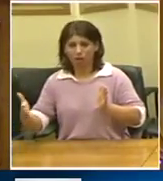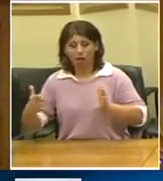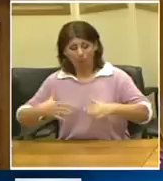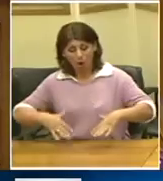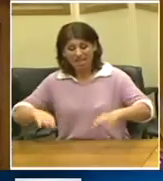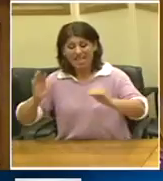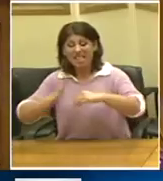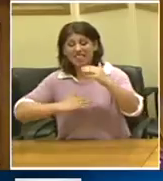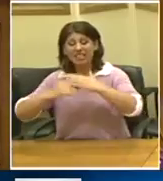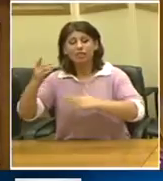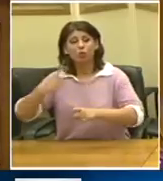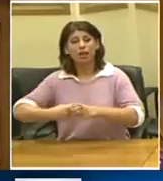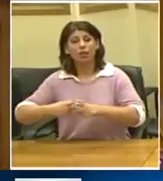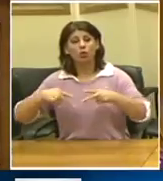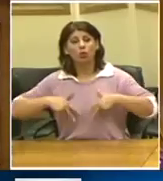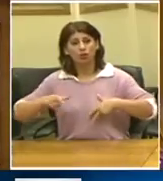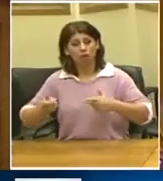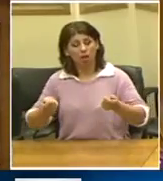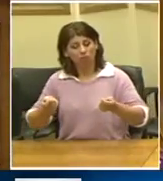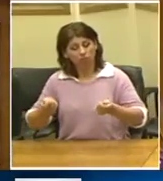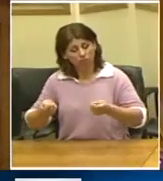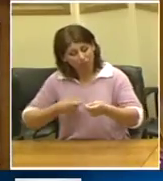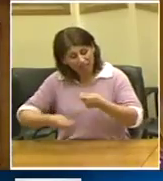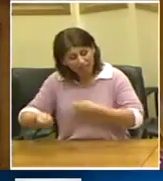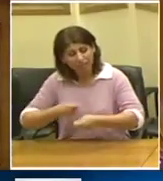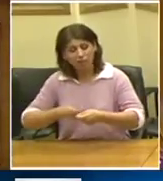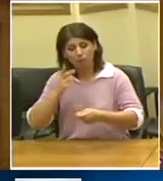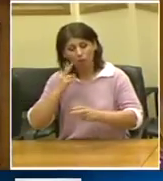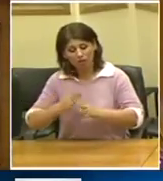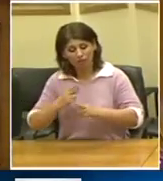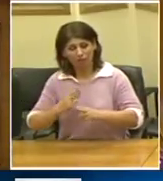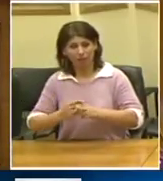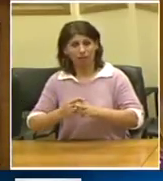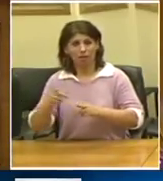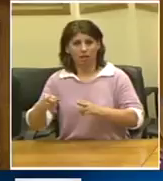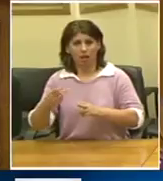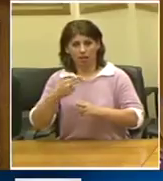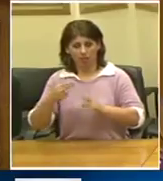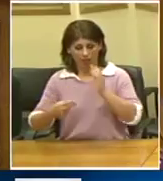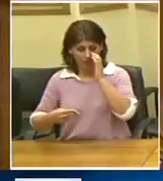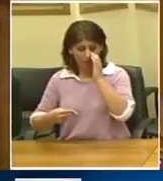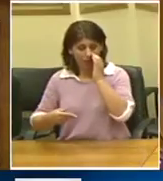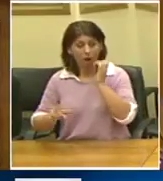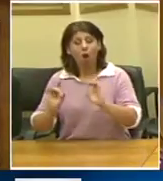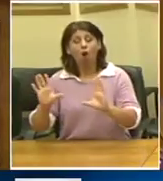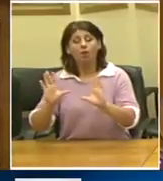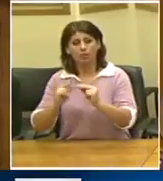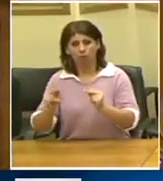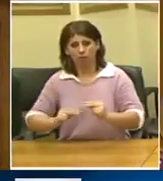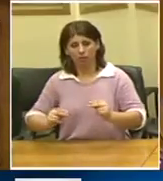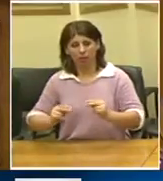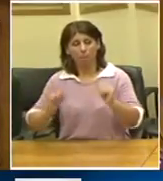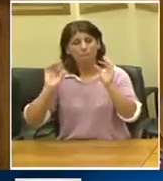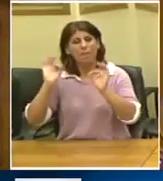κράτους. Αυτή κατά κύριο λόγο χειρίστηκε μείζωνα εθνικά ζητήματα χωρίς αποδεδειγμένα πλέον τα καλύτερα αποτελέσματα. Το μακεδονικό ως